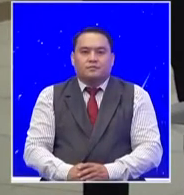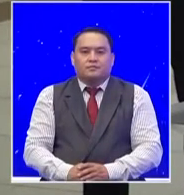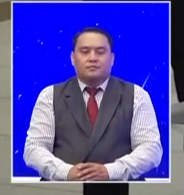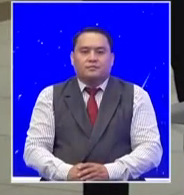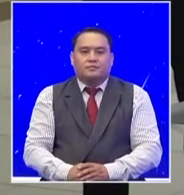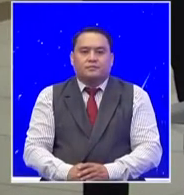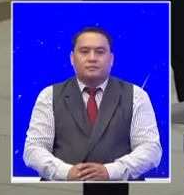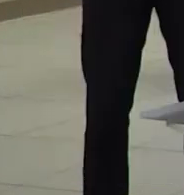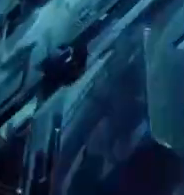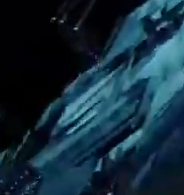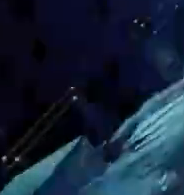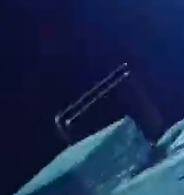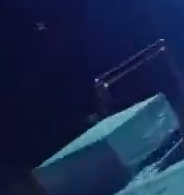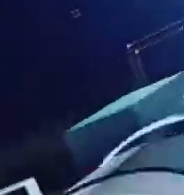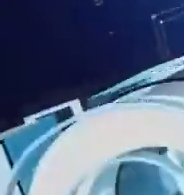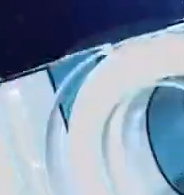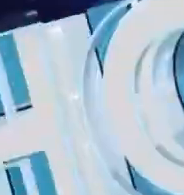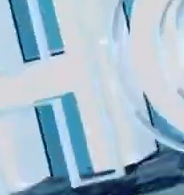Курманбаев, телеканал «Жетсу».